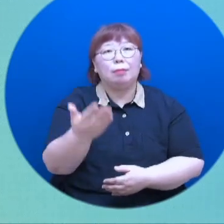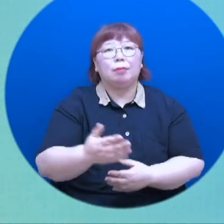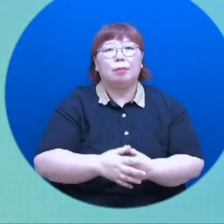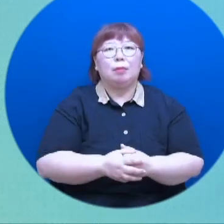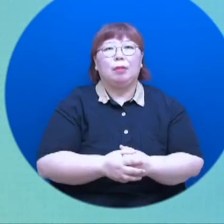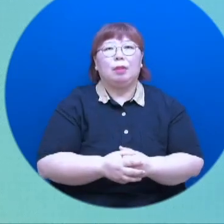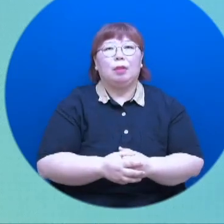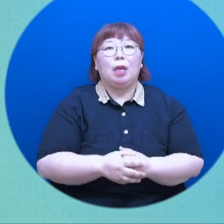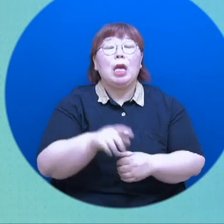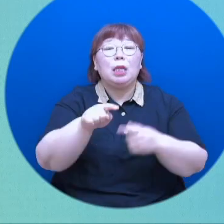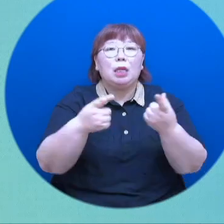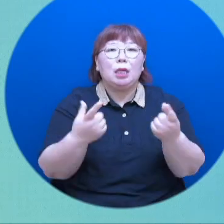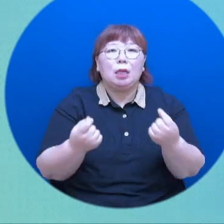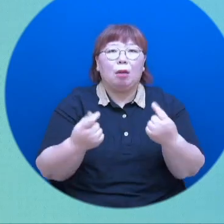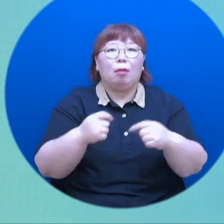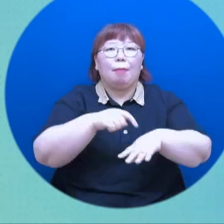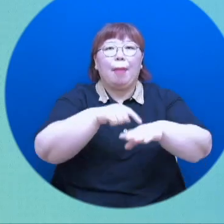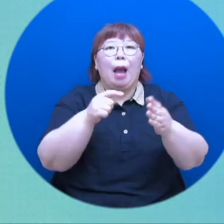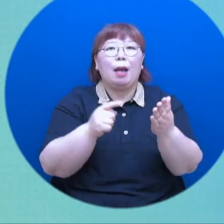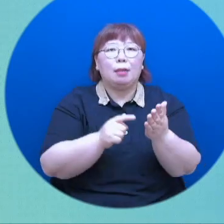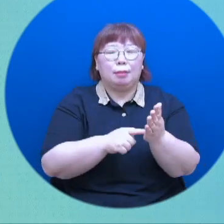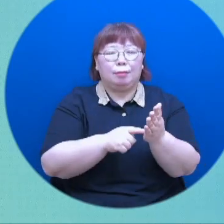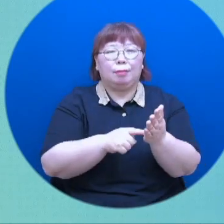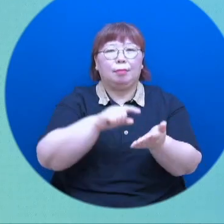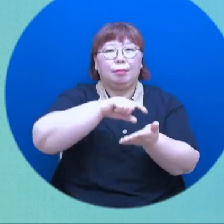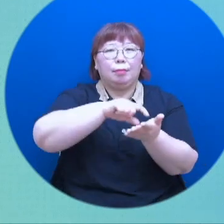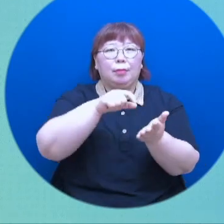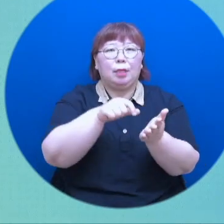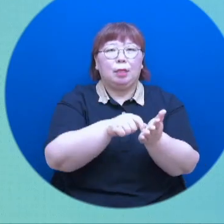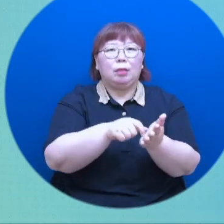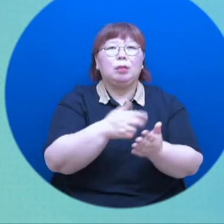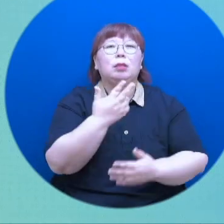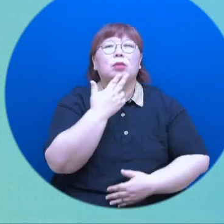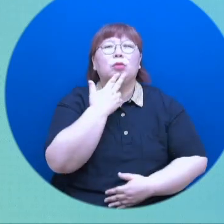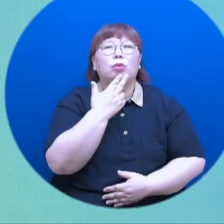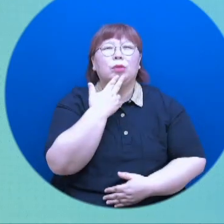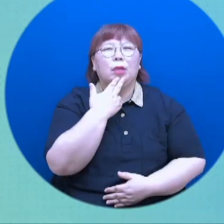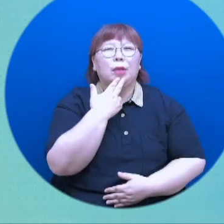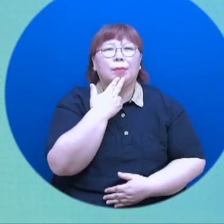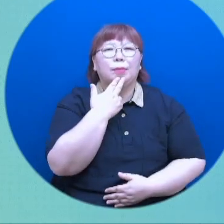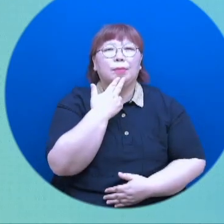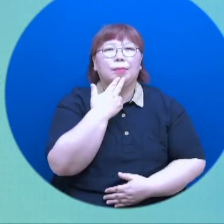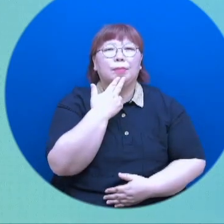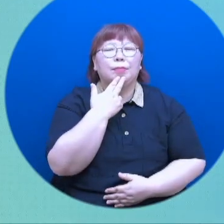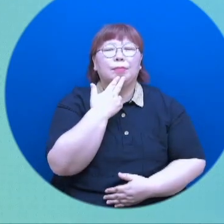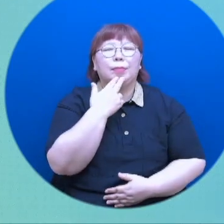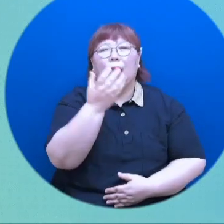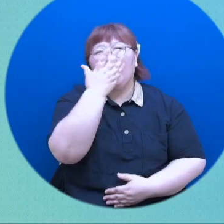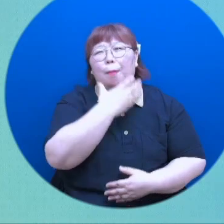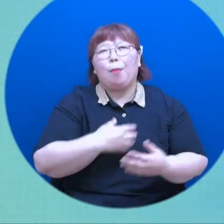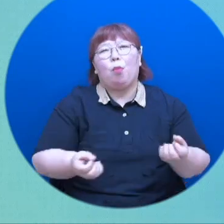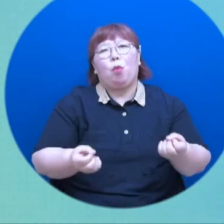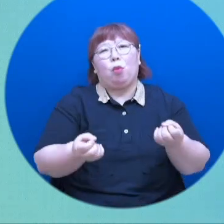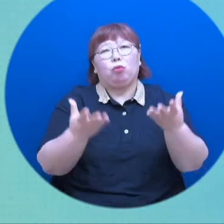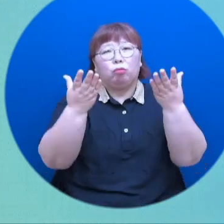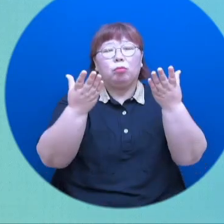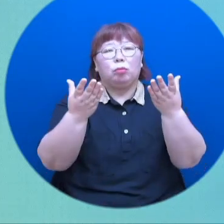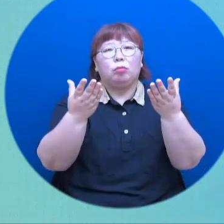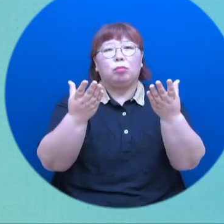이런 마음가짐을 가지고 있는 요셉에게 어찌 하나님이 복 내려주지